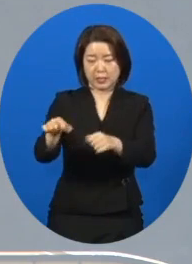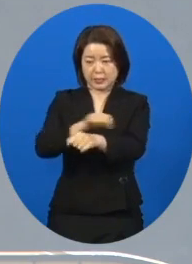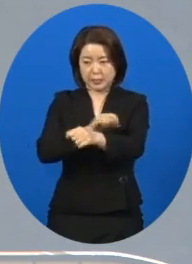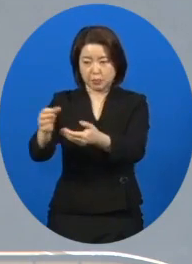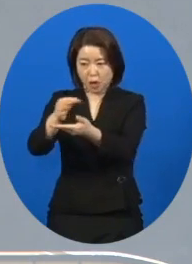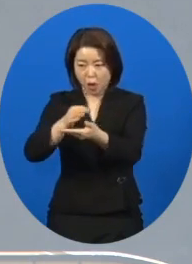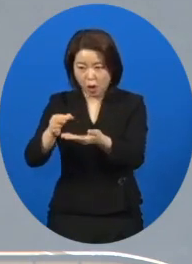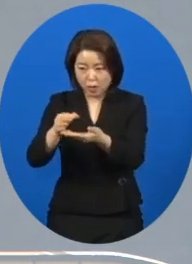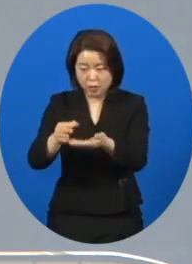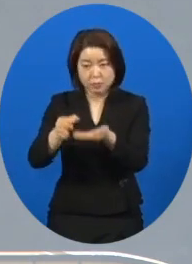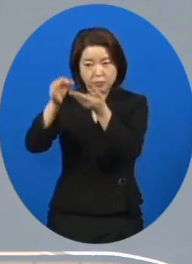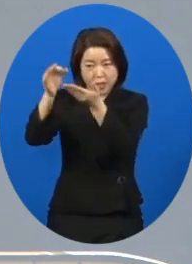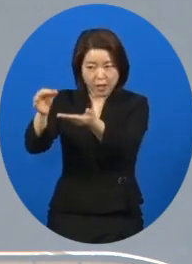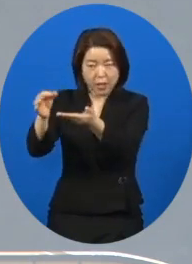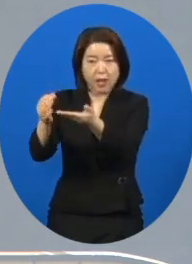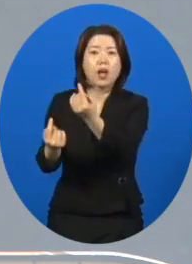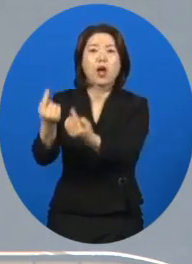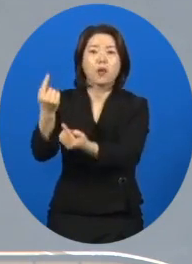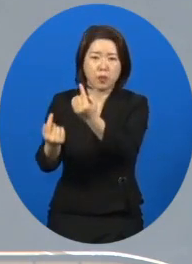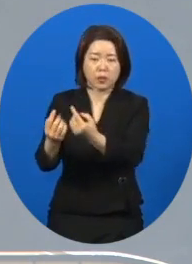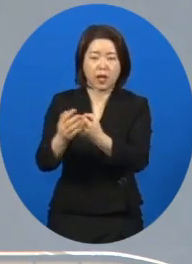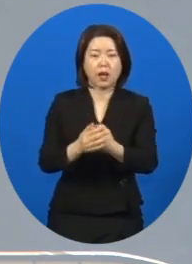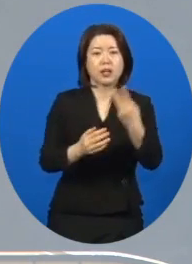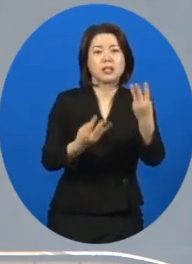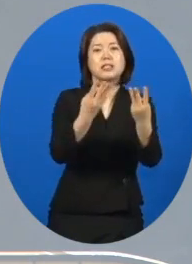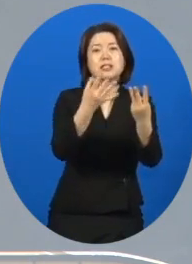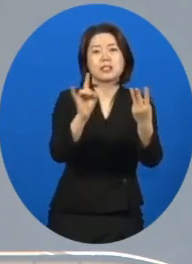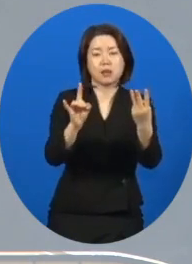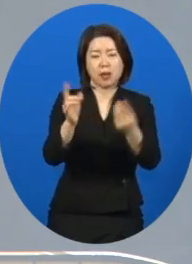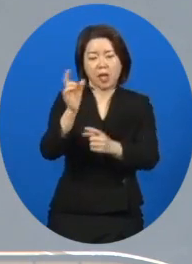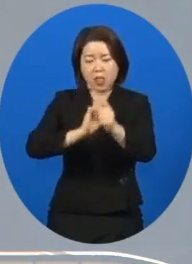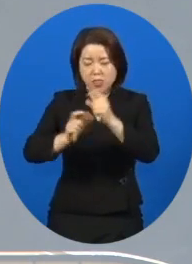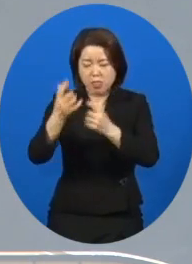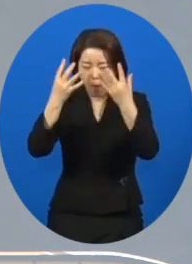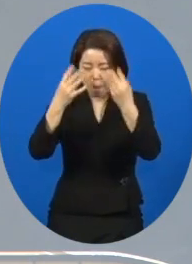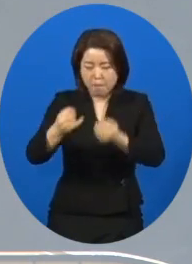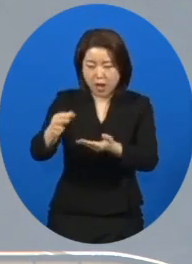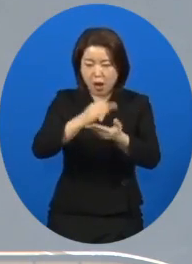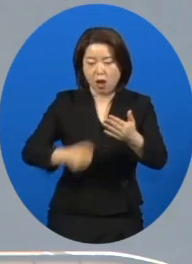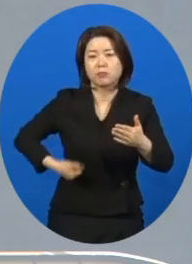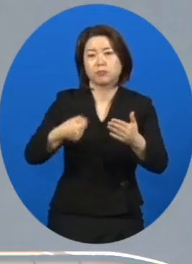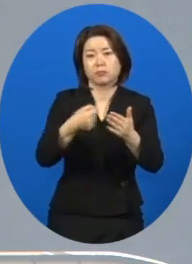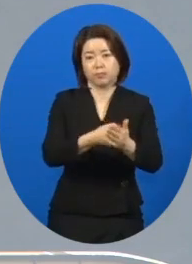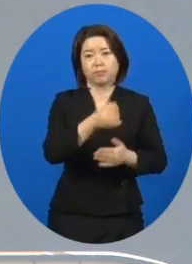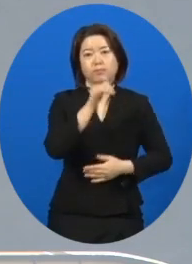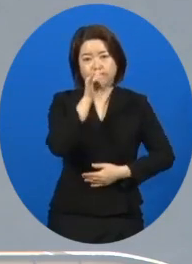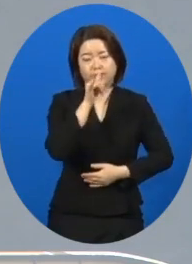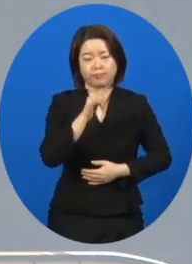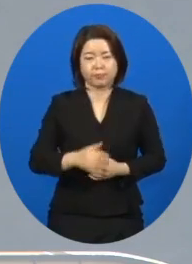헌금을 건축 헌금을 했을 때보다 3배나 많은 헌금이 작정되었습니다.